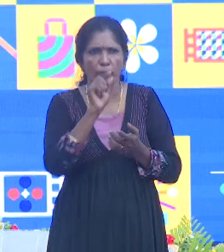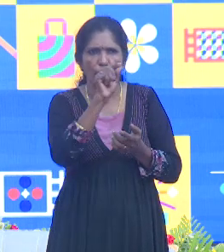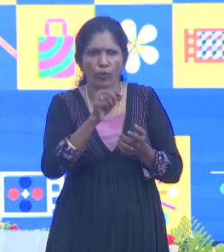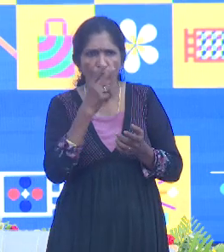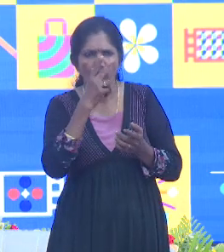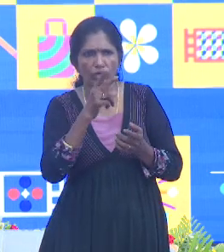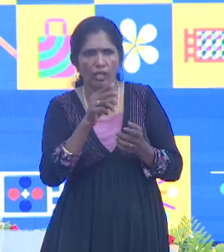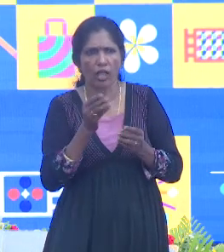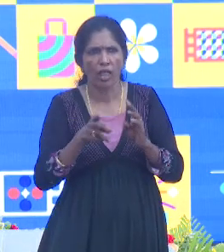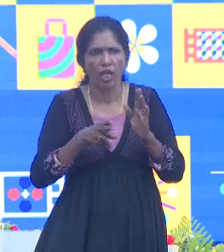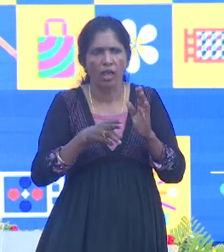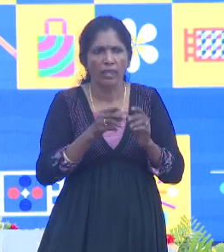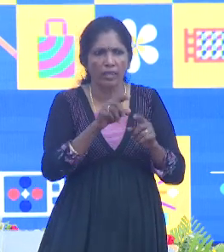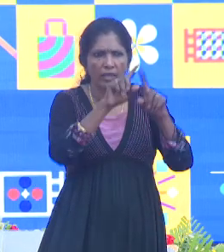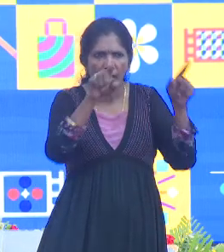കുടികിടപ്പുകാരനോടല്ല